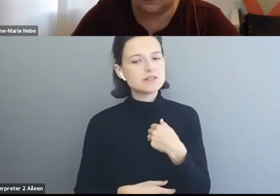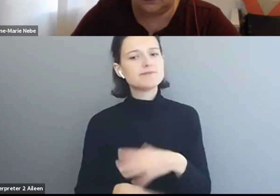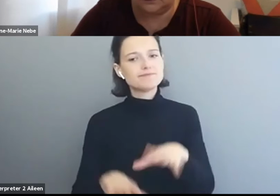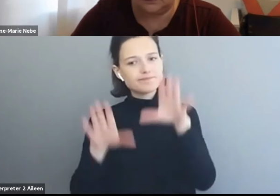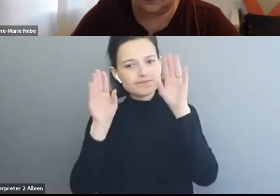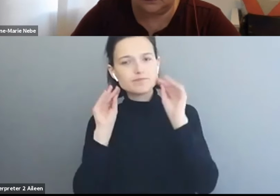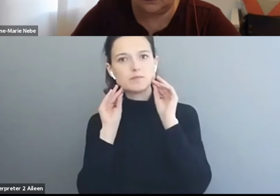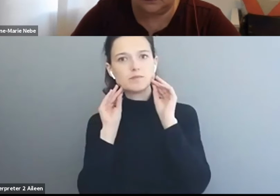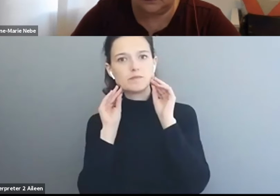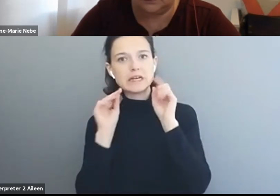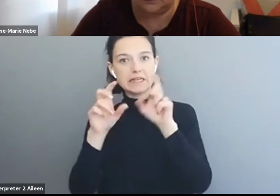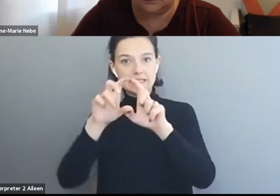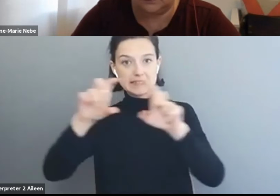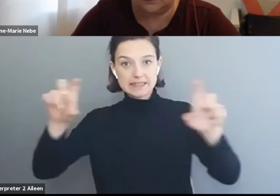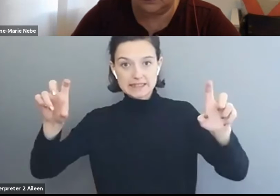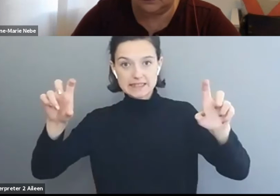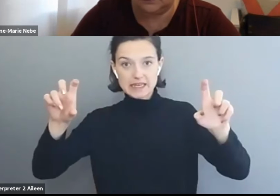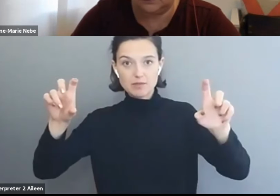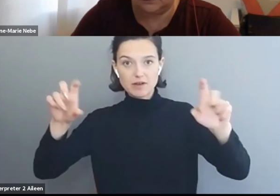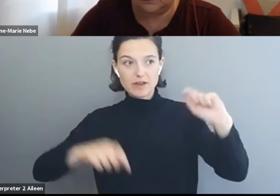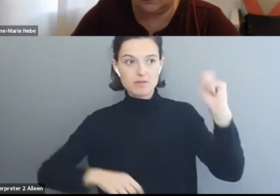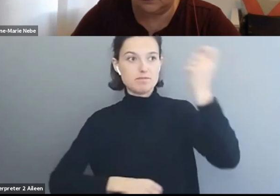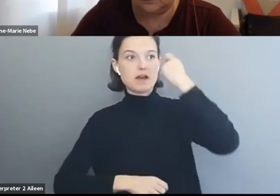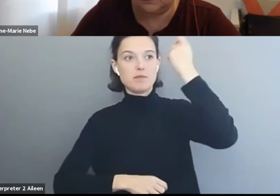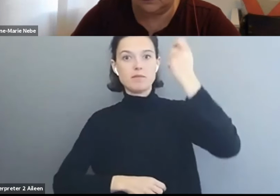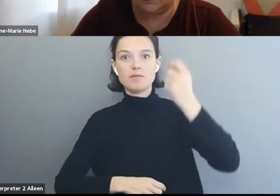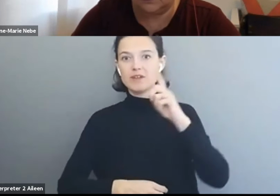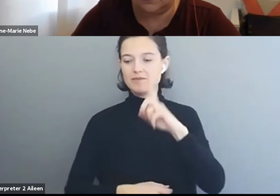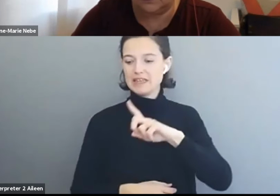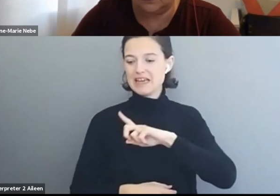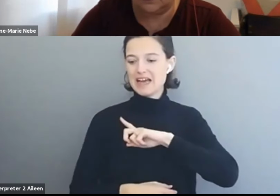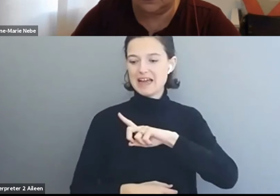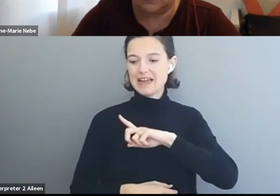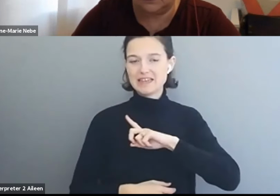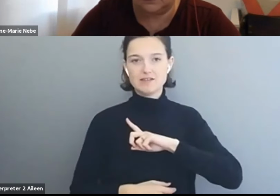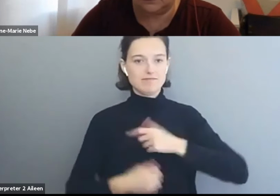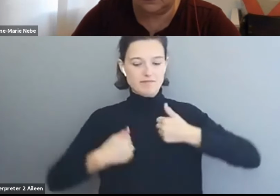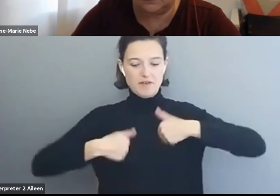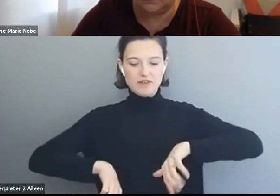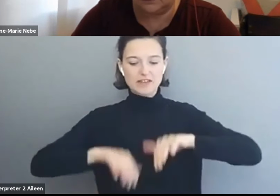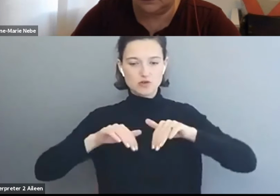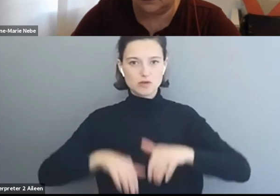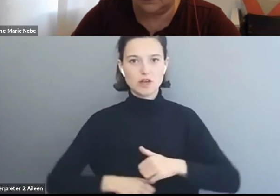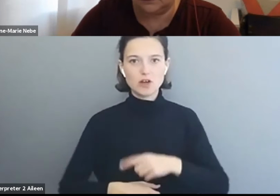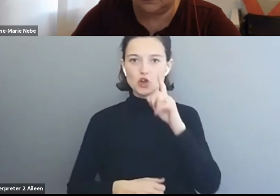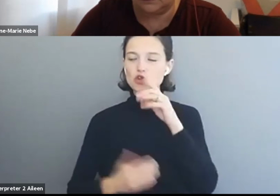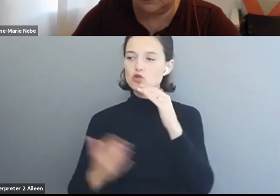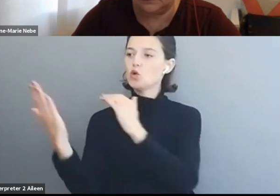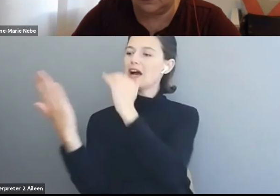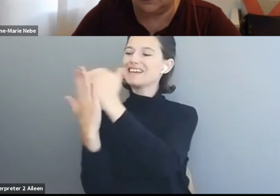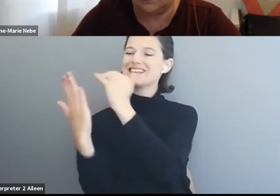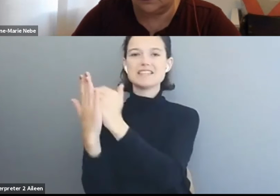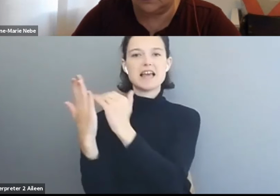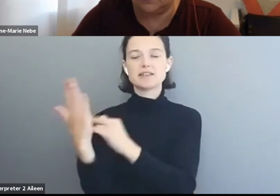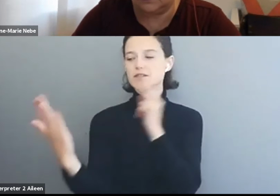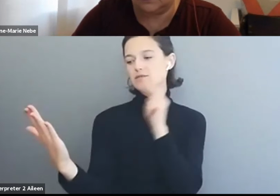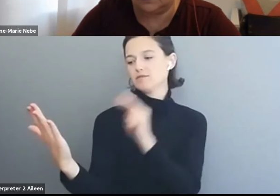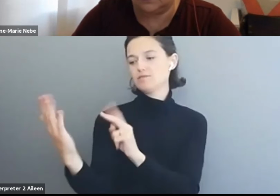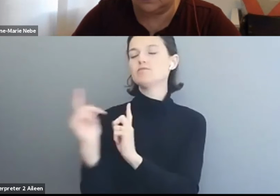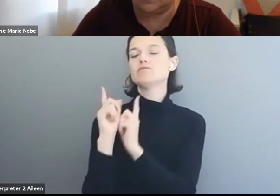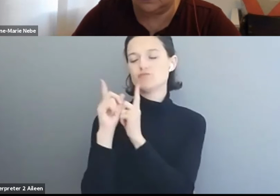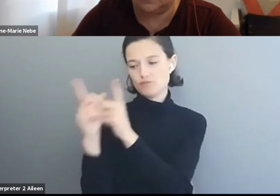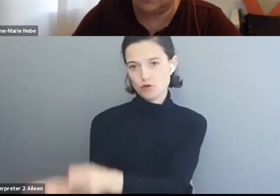es wie eine eigene Selbstverpflichtung gibt. Also wenn nicht nur auf Gesetze geguckt wird, sondern wenn im Sinne von einem Code